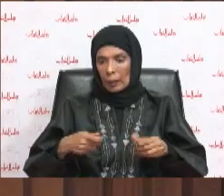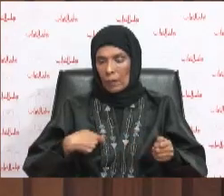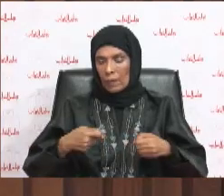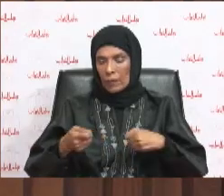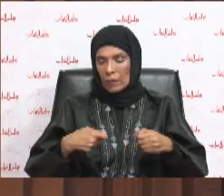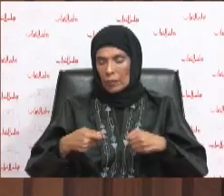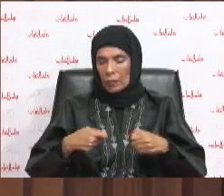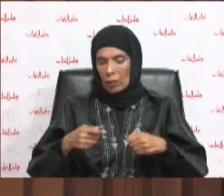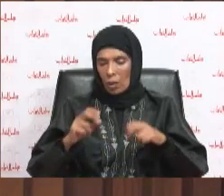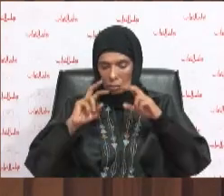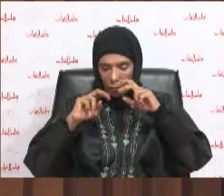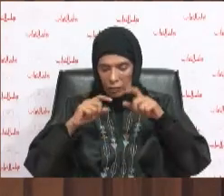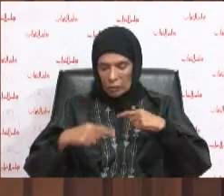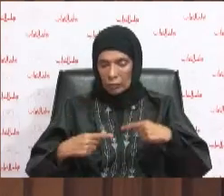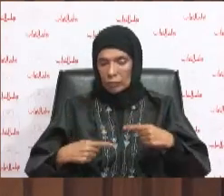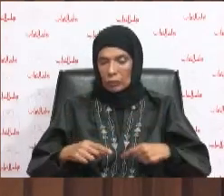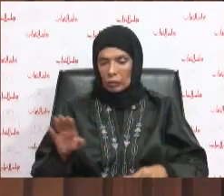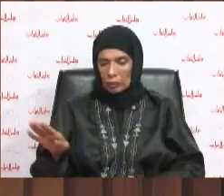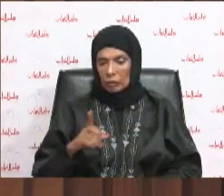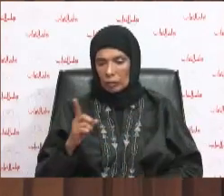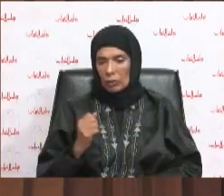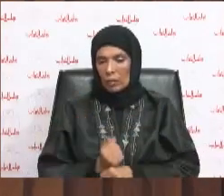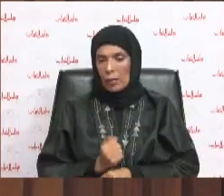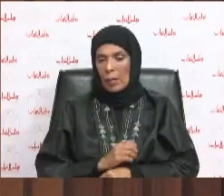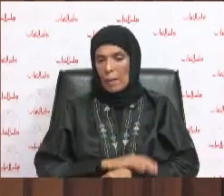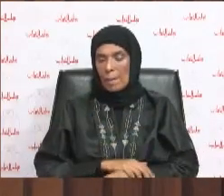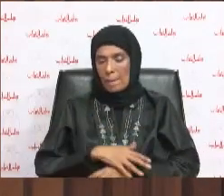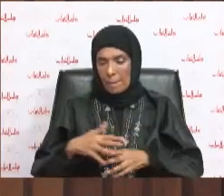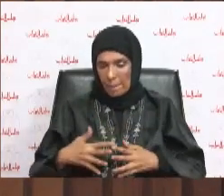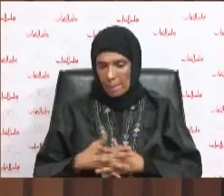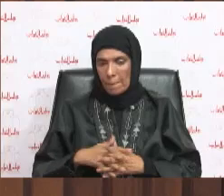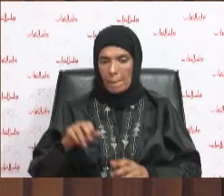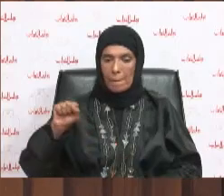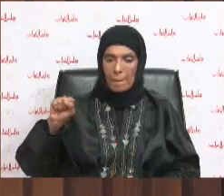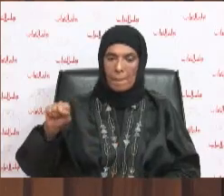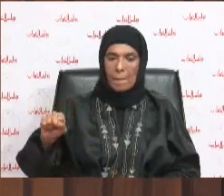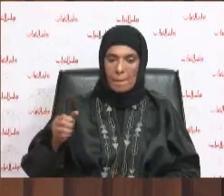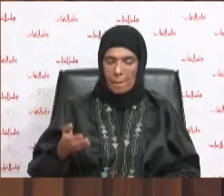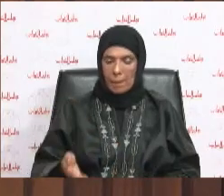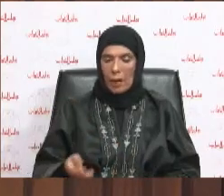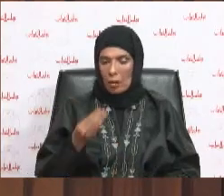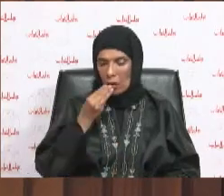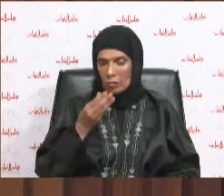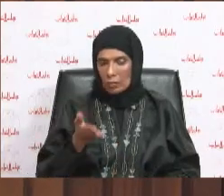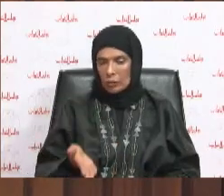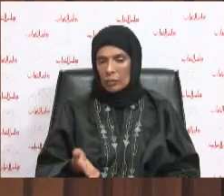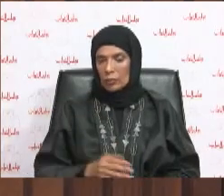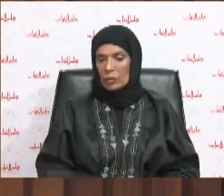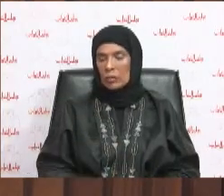والاستهلاكية الرئيسية، وتوحيد الجهود وإشراك القطاع الخاص لتوافر السلع الغذائية